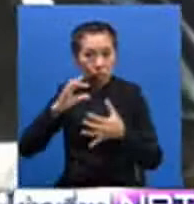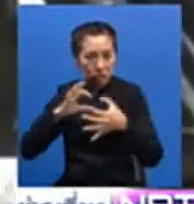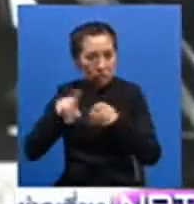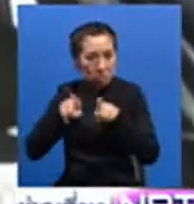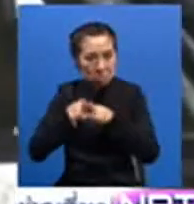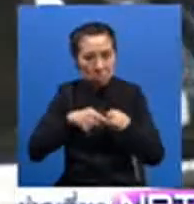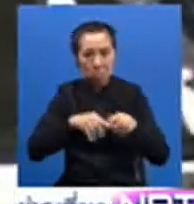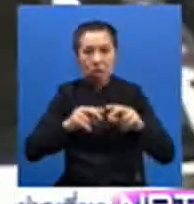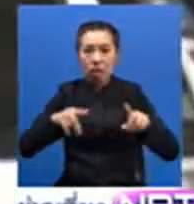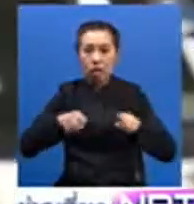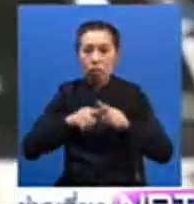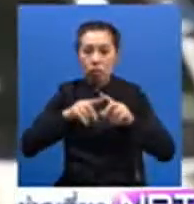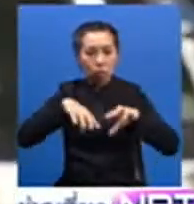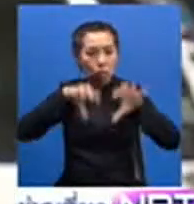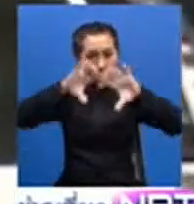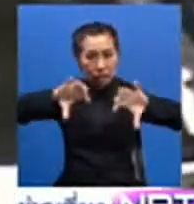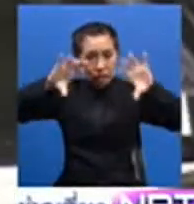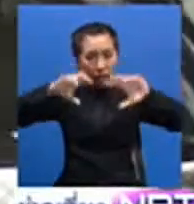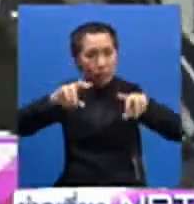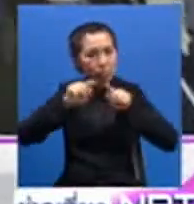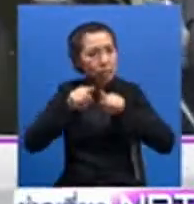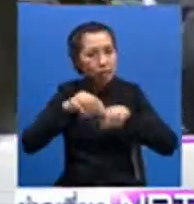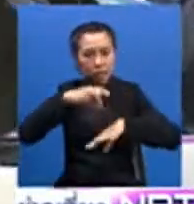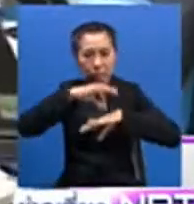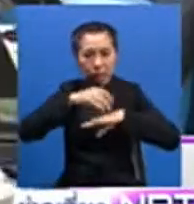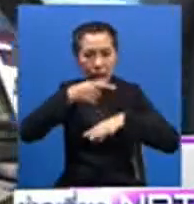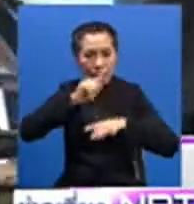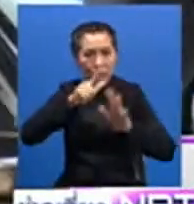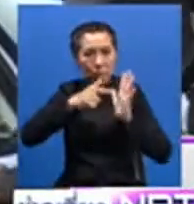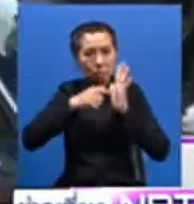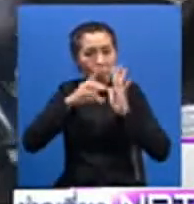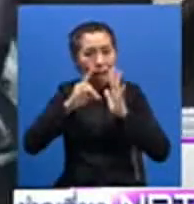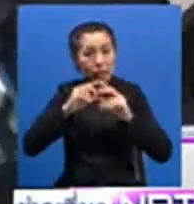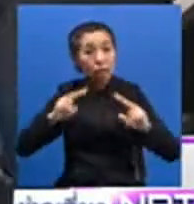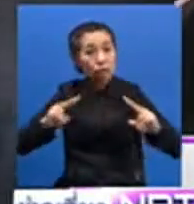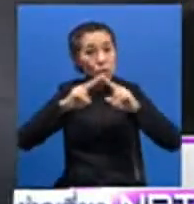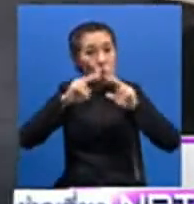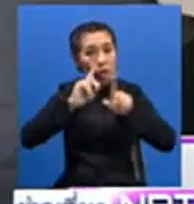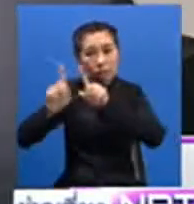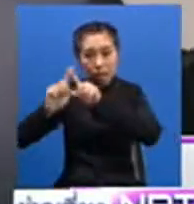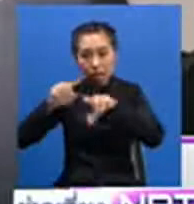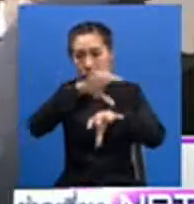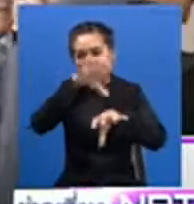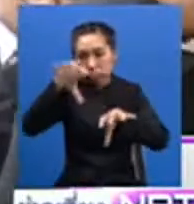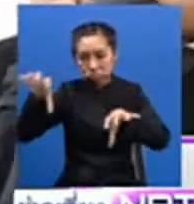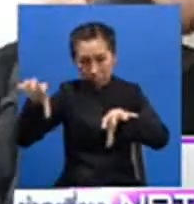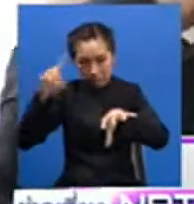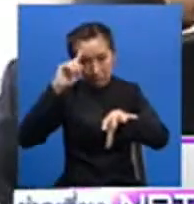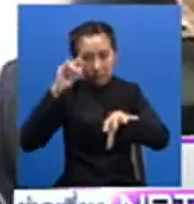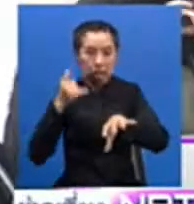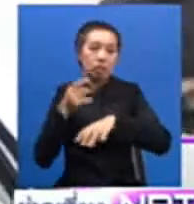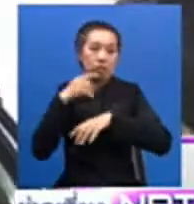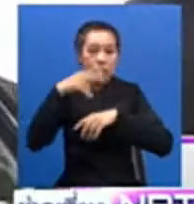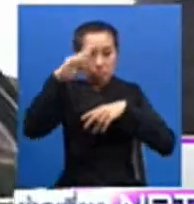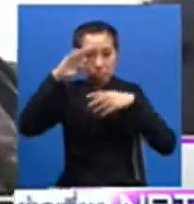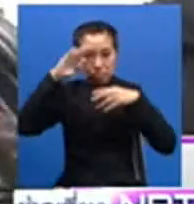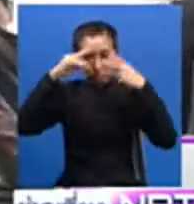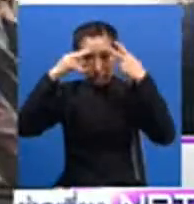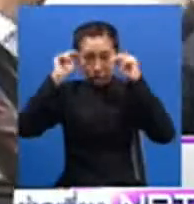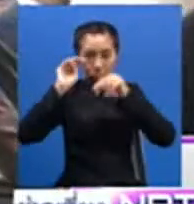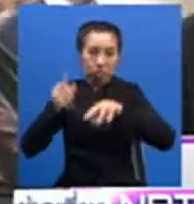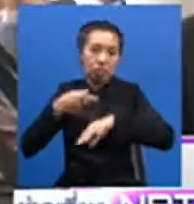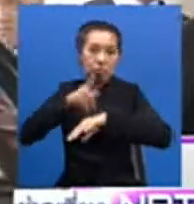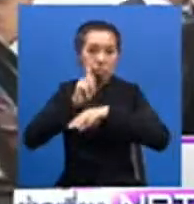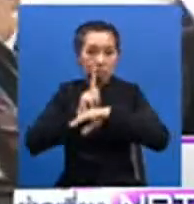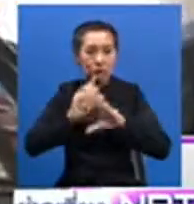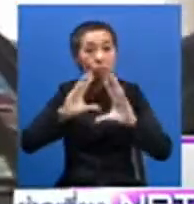คณะหัวหน้าส่วนราชการระดับปลัดกระทรวงหรือเทียบเท่าครั้งแรกประจำเดือนกันยายน2557ที่ตึก